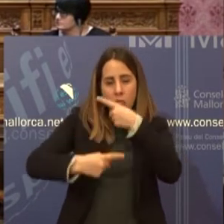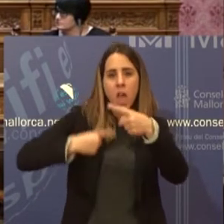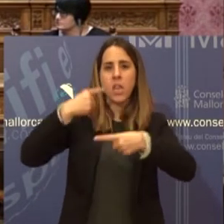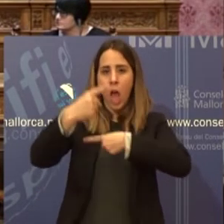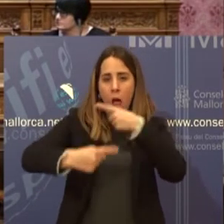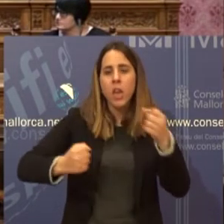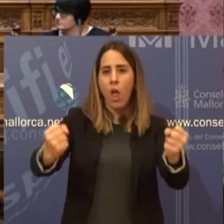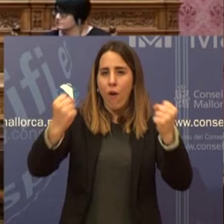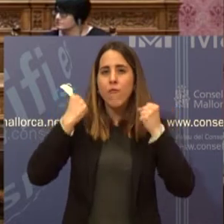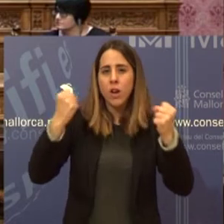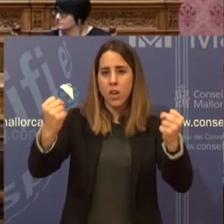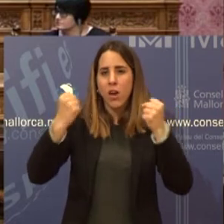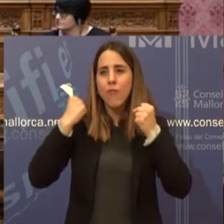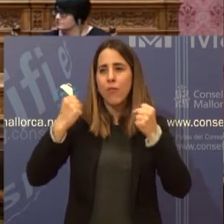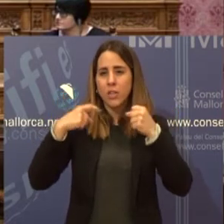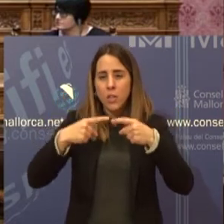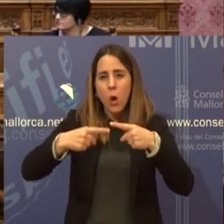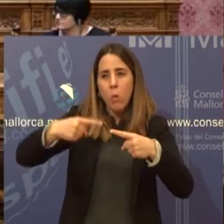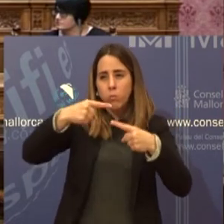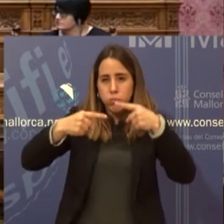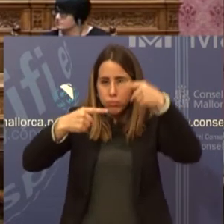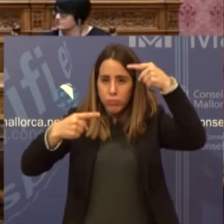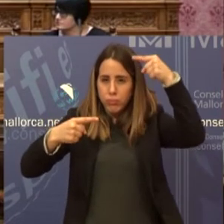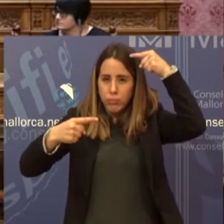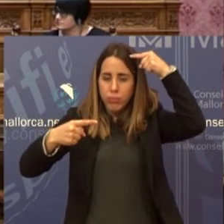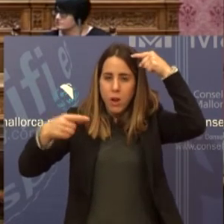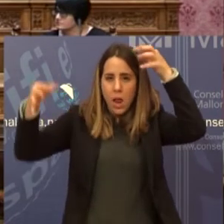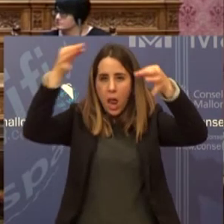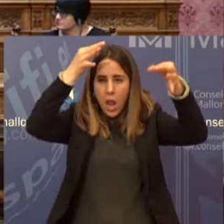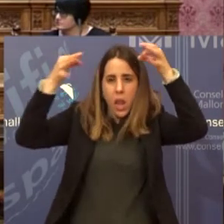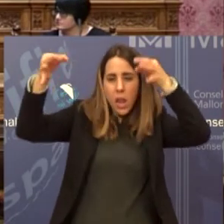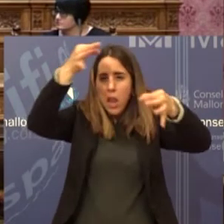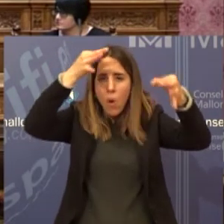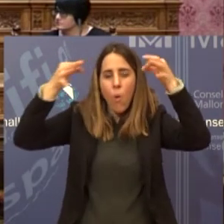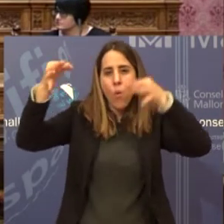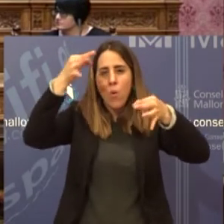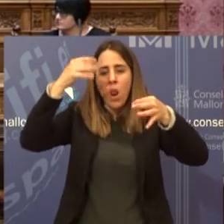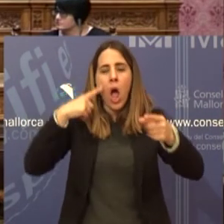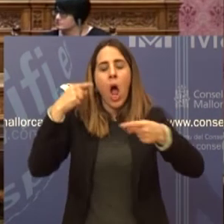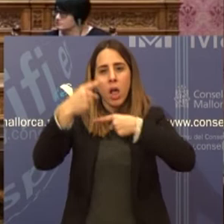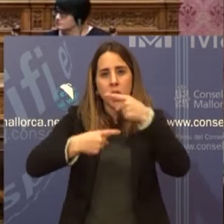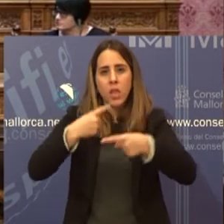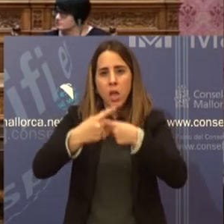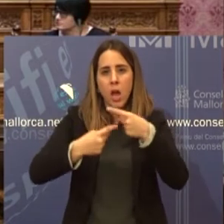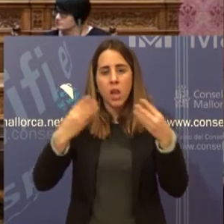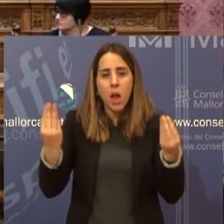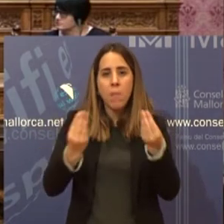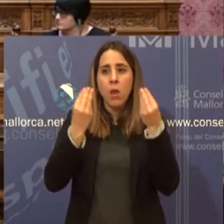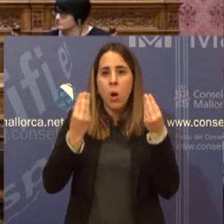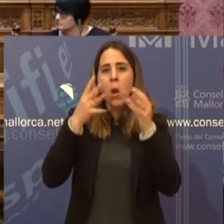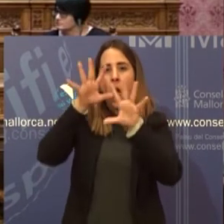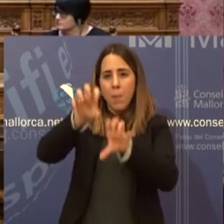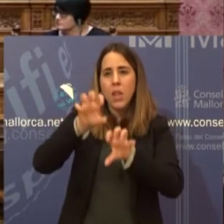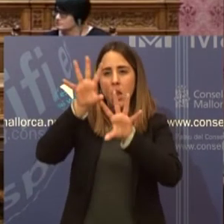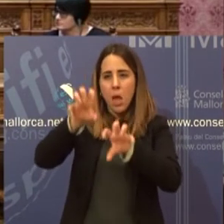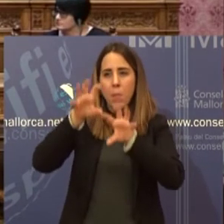faria és enviar una informació a les neurones que dia a dia anirien adquirint nous coneixements